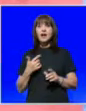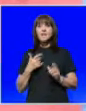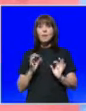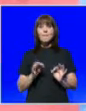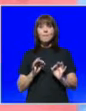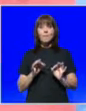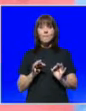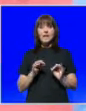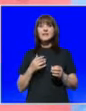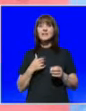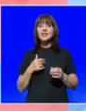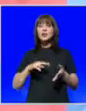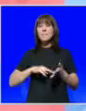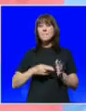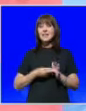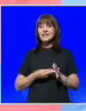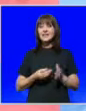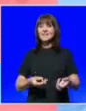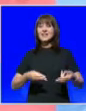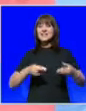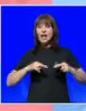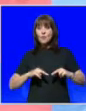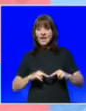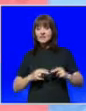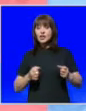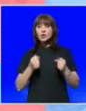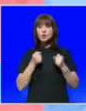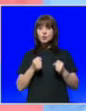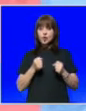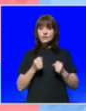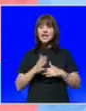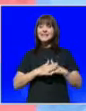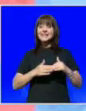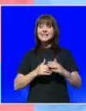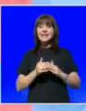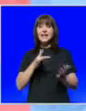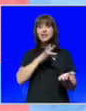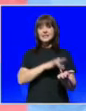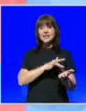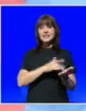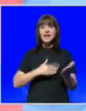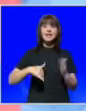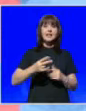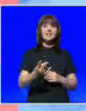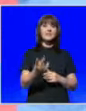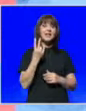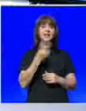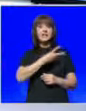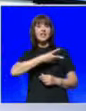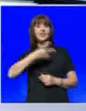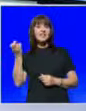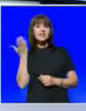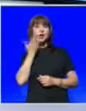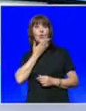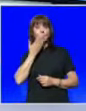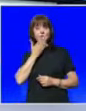възстановяване и устойчивост всъщност се изгражда STEM центрове в над 2200 училища в